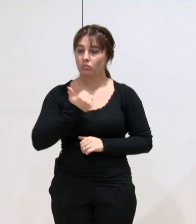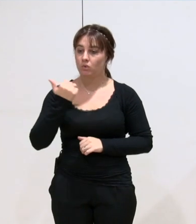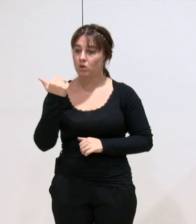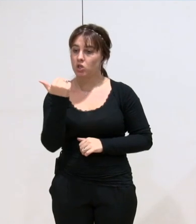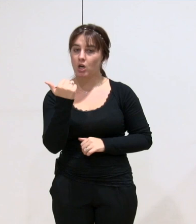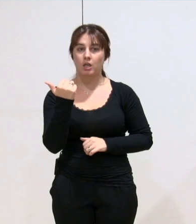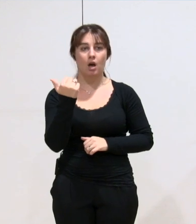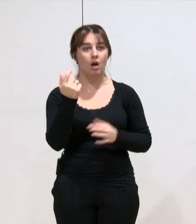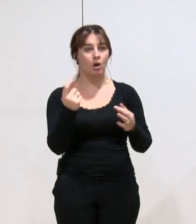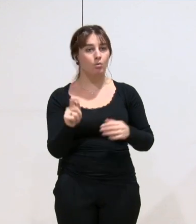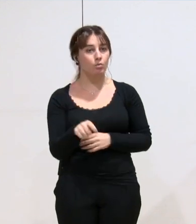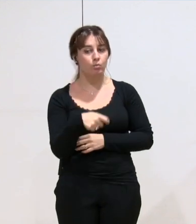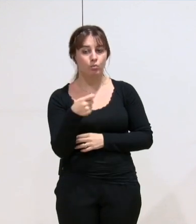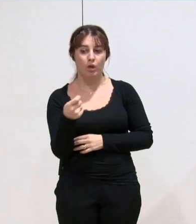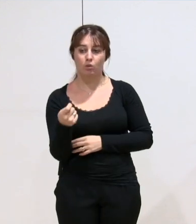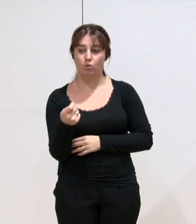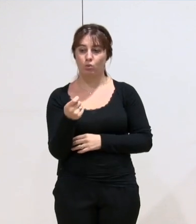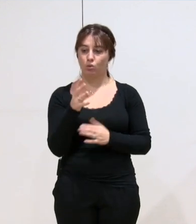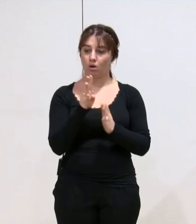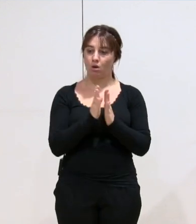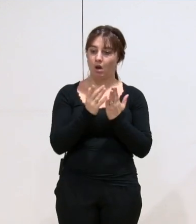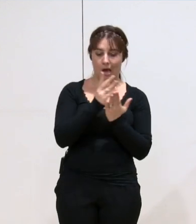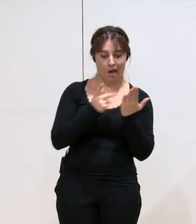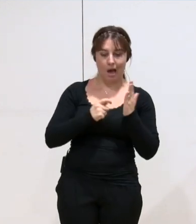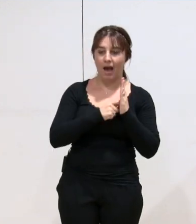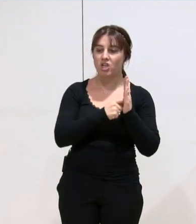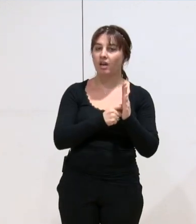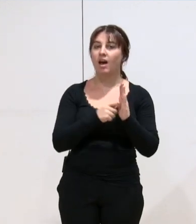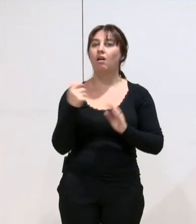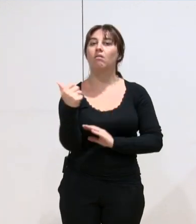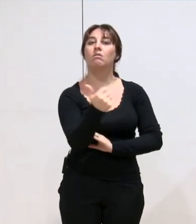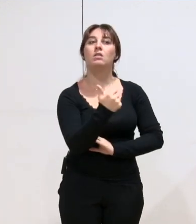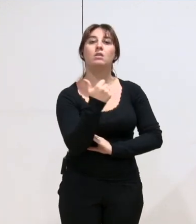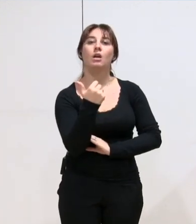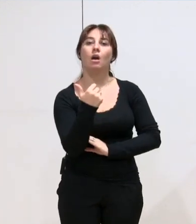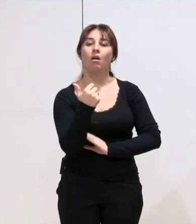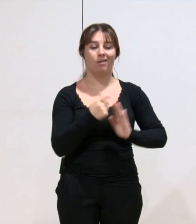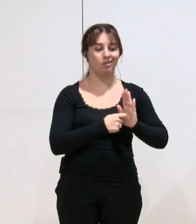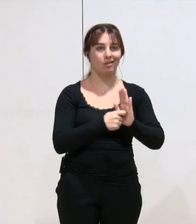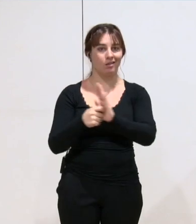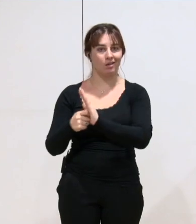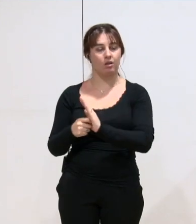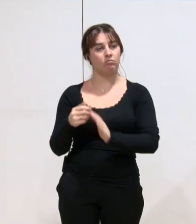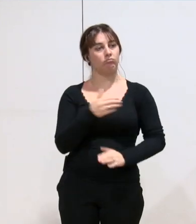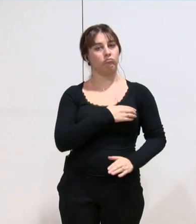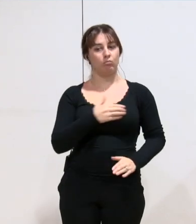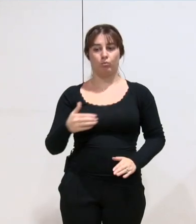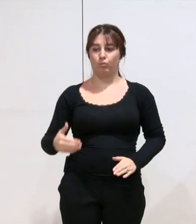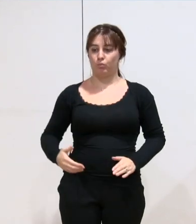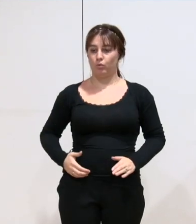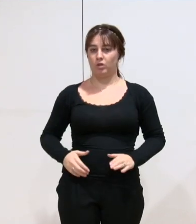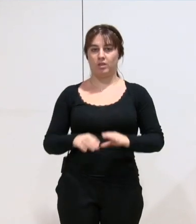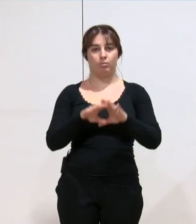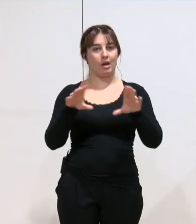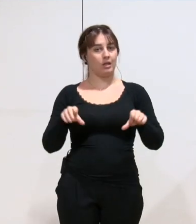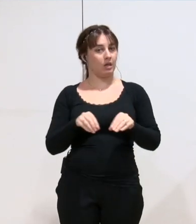son agenda. Et il est bien légitime qu'une majorité municipale ait le sien. Vous